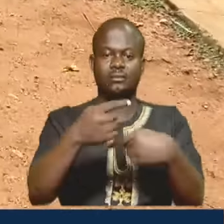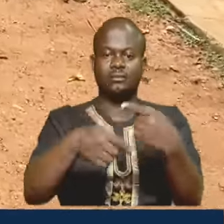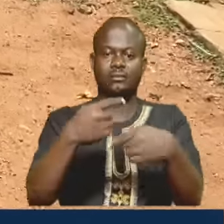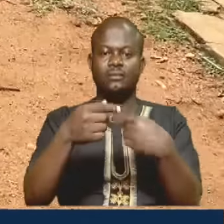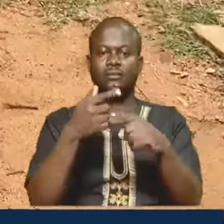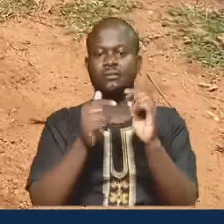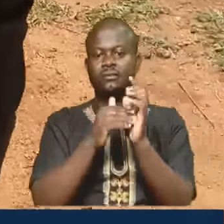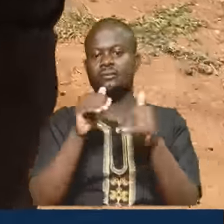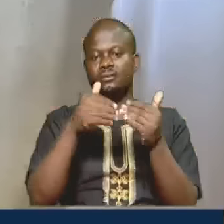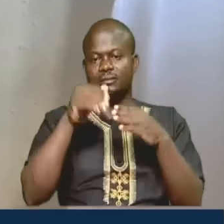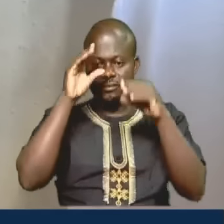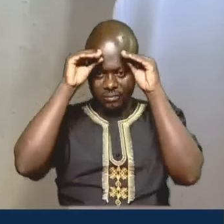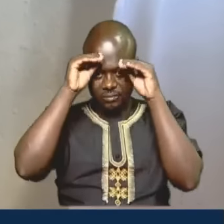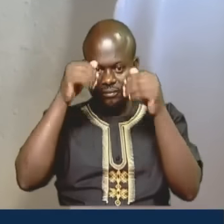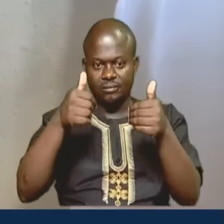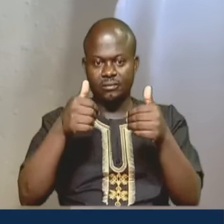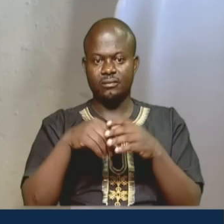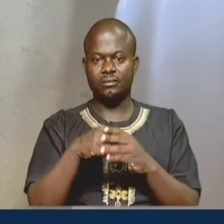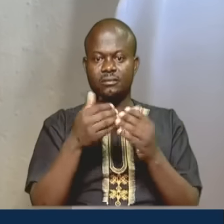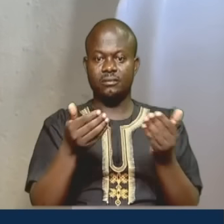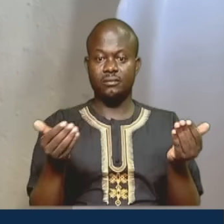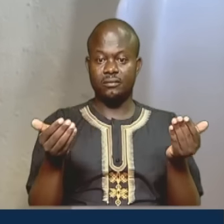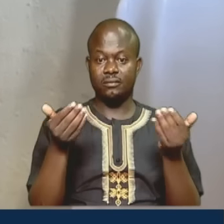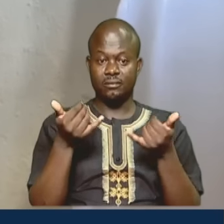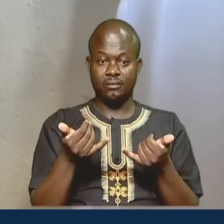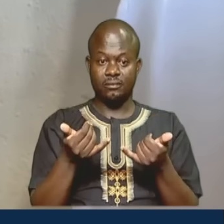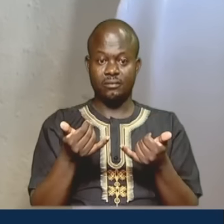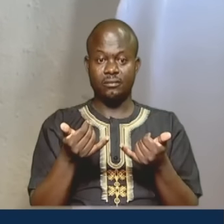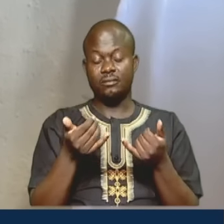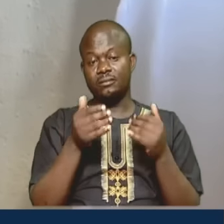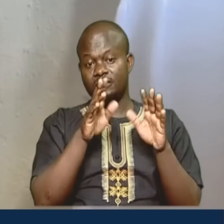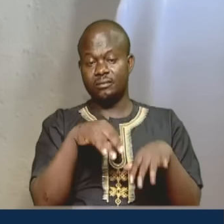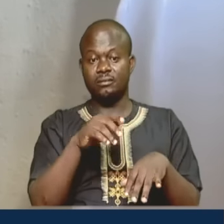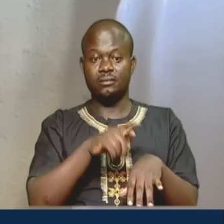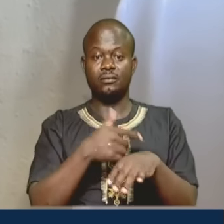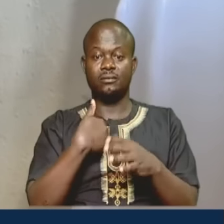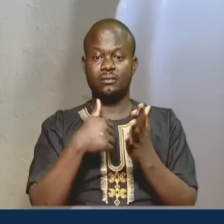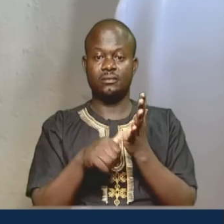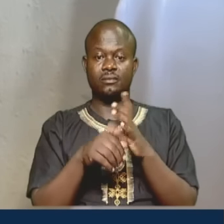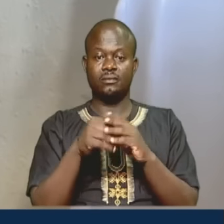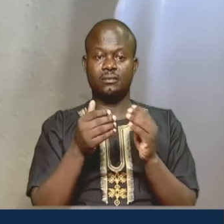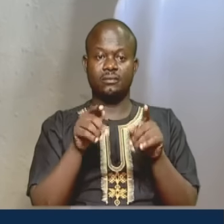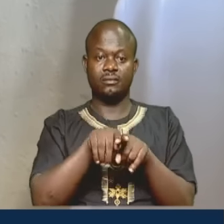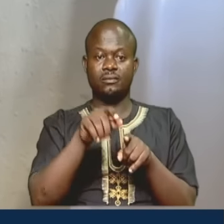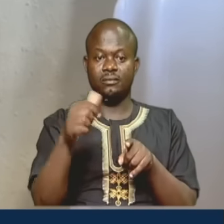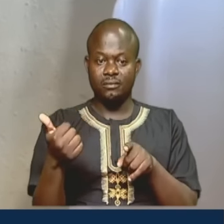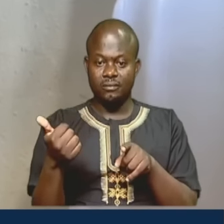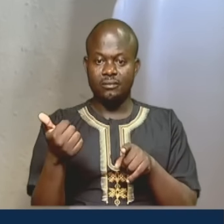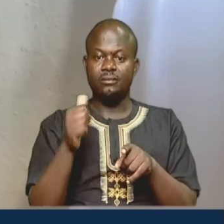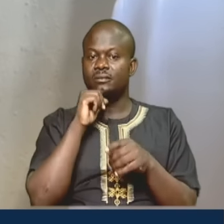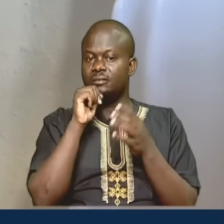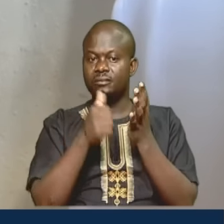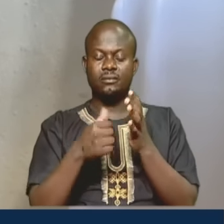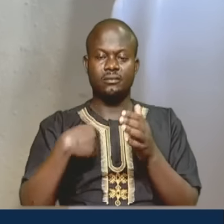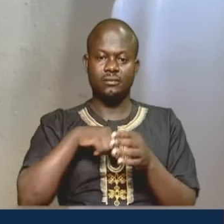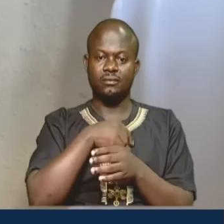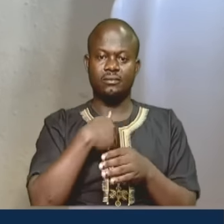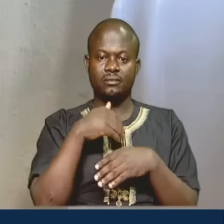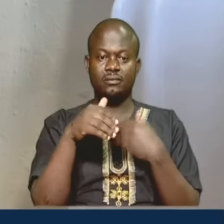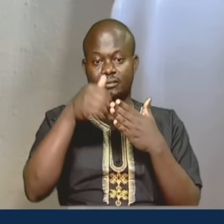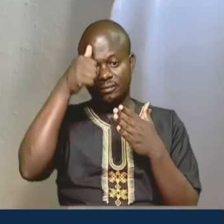kandi bakiga neza ababana rero sibyo gihe bagize kwize ubundi n'abana nk'abandi nta kibazo bafite n'abana